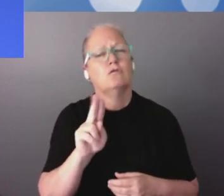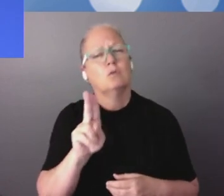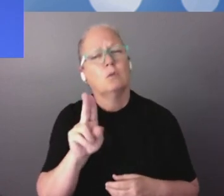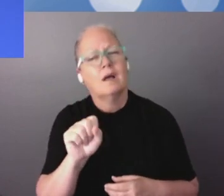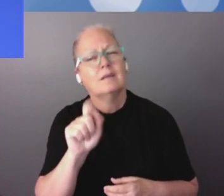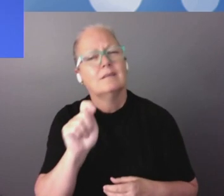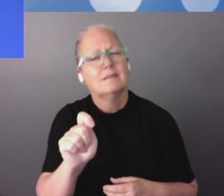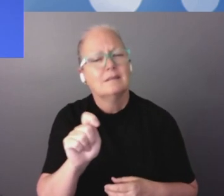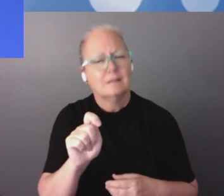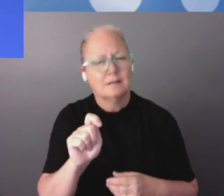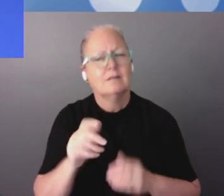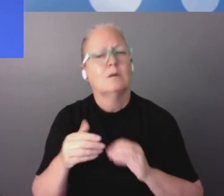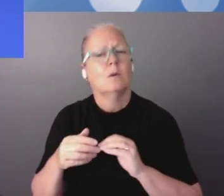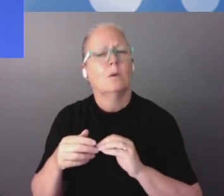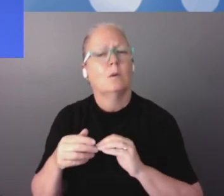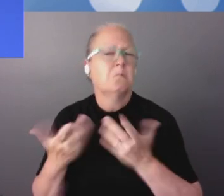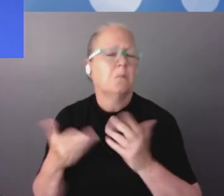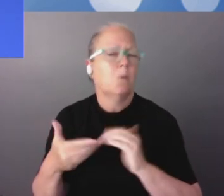战，